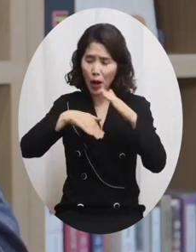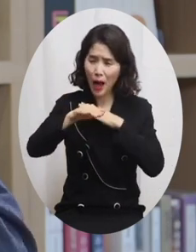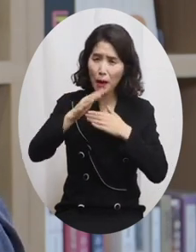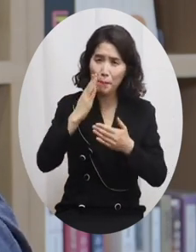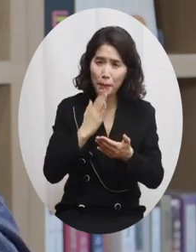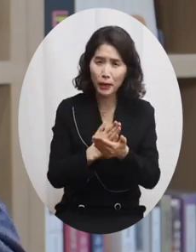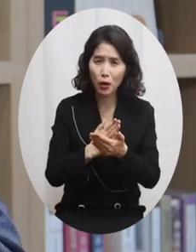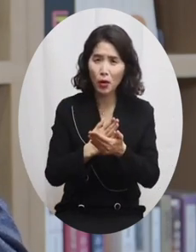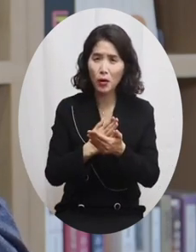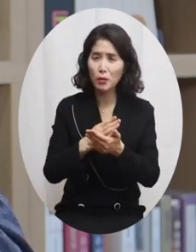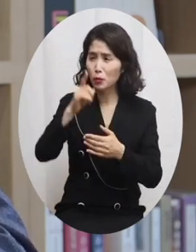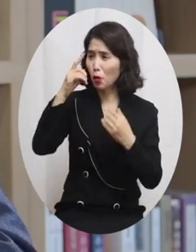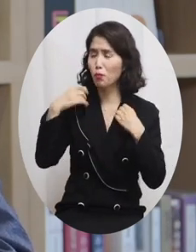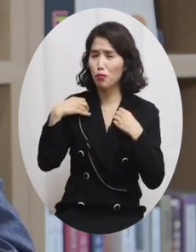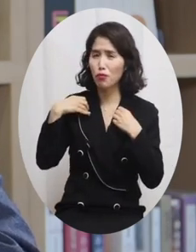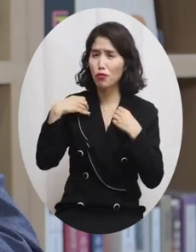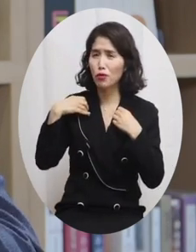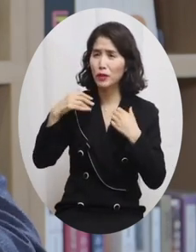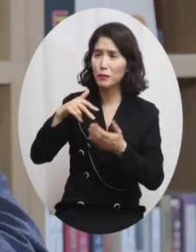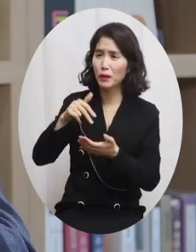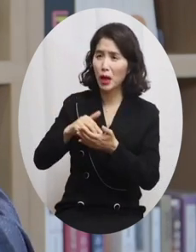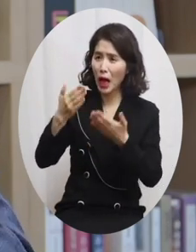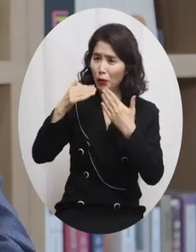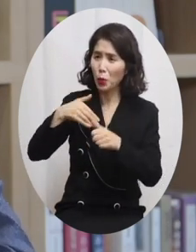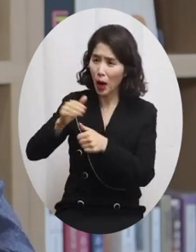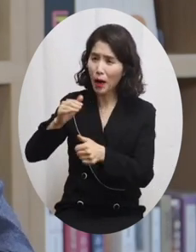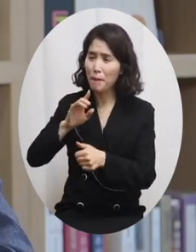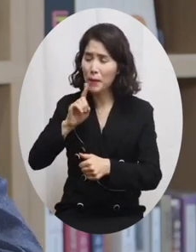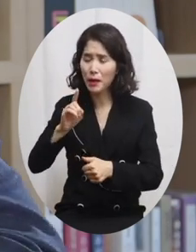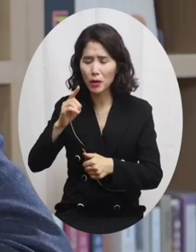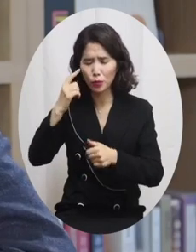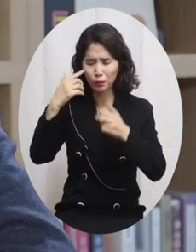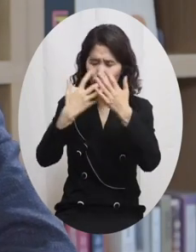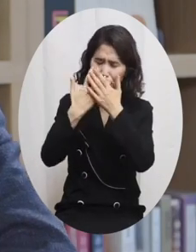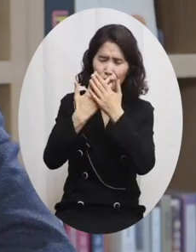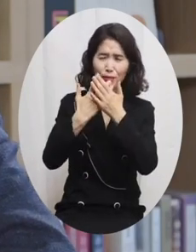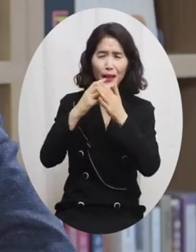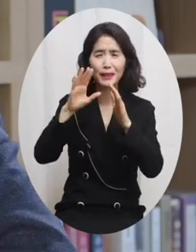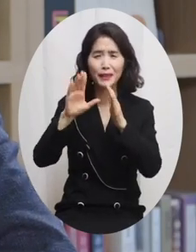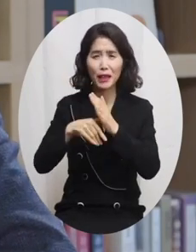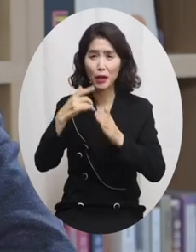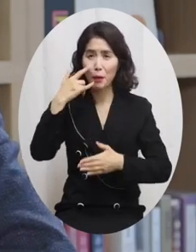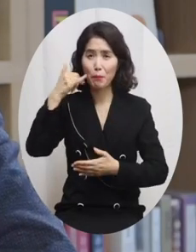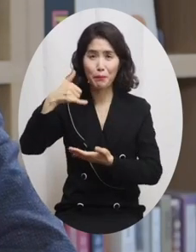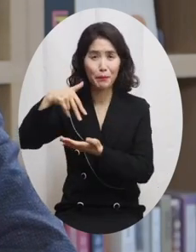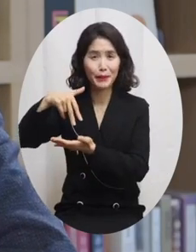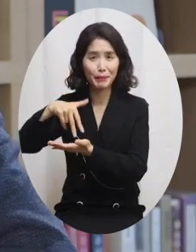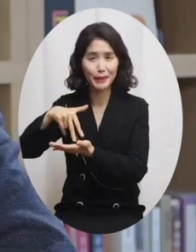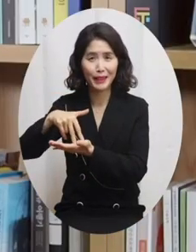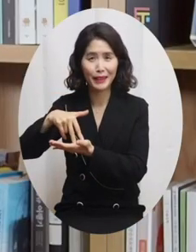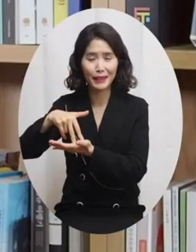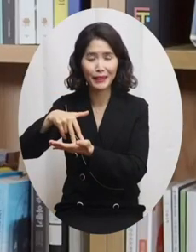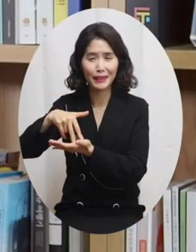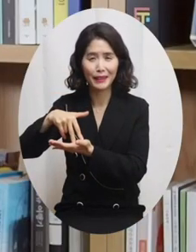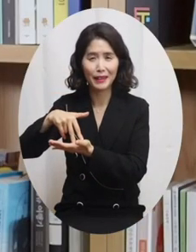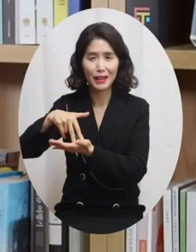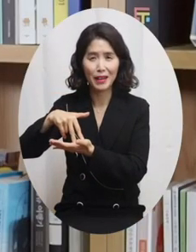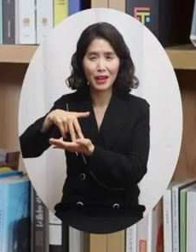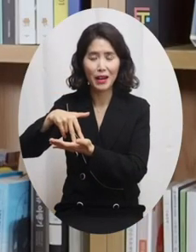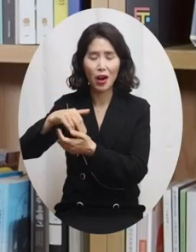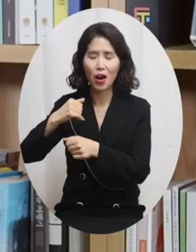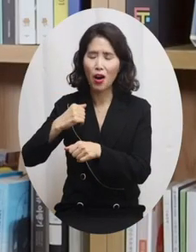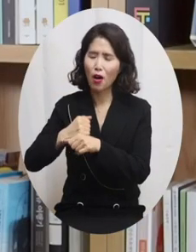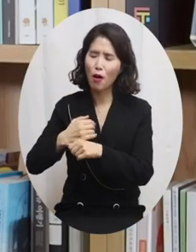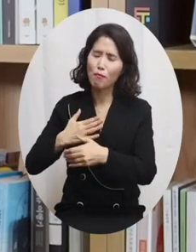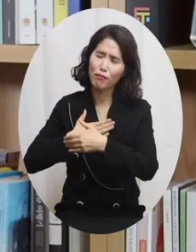말아야 되냐 고민이고 정부에서는 그렇죠. 등교를 해야 된다라고 하고 이럴 때 그 네. 부모님들이 그